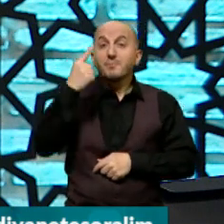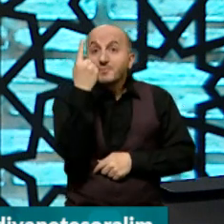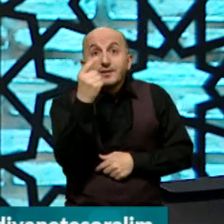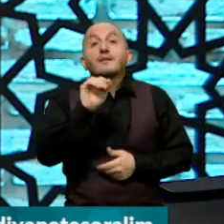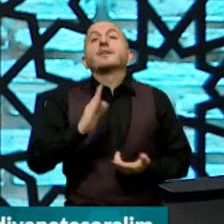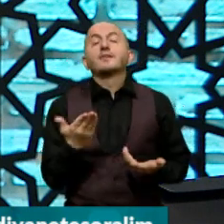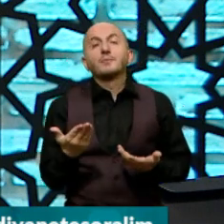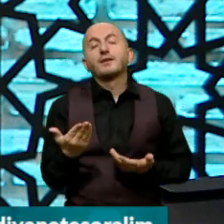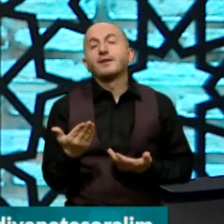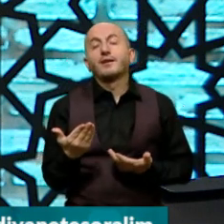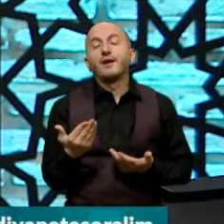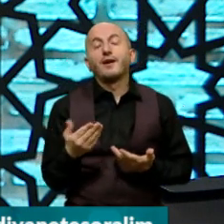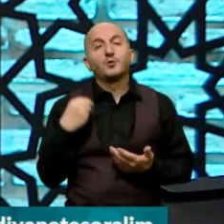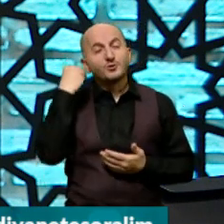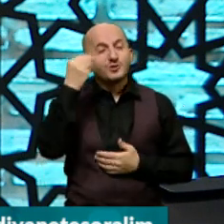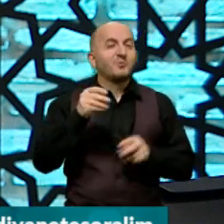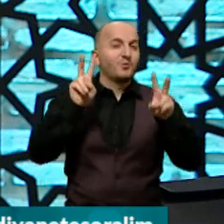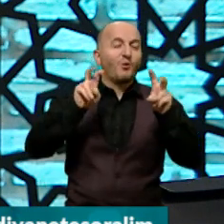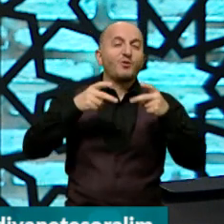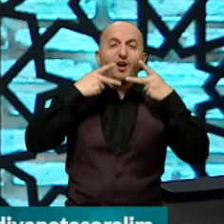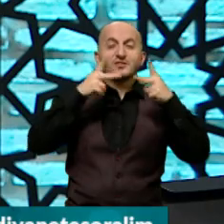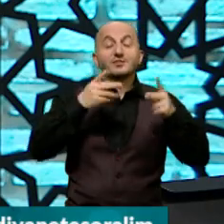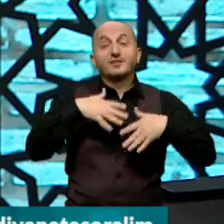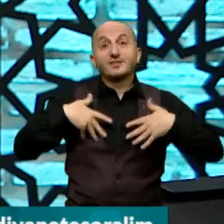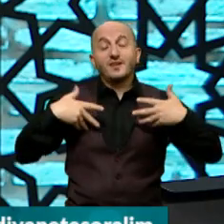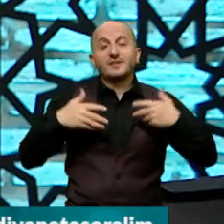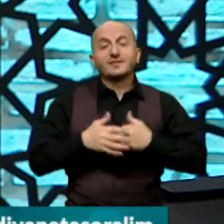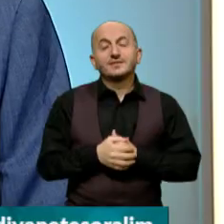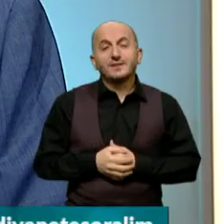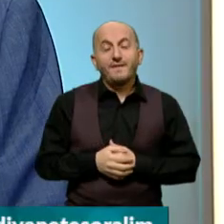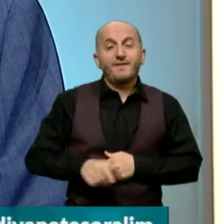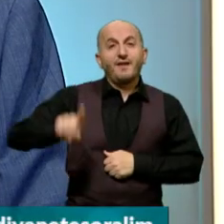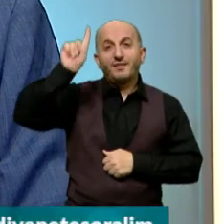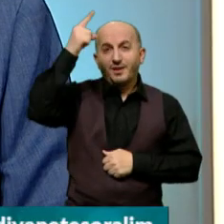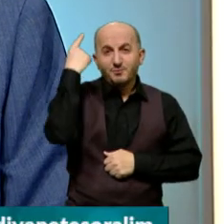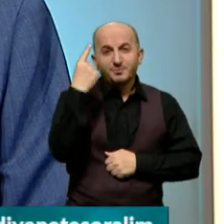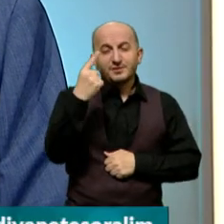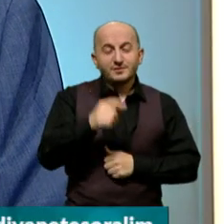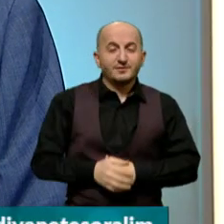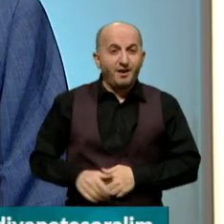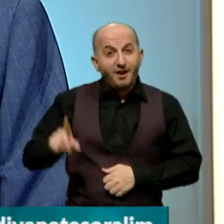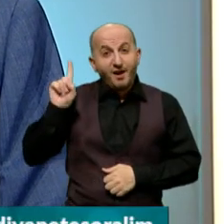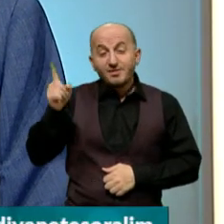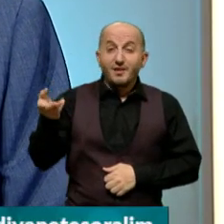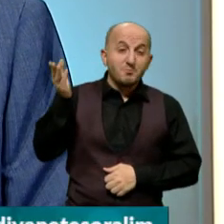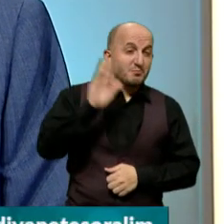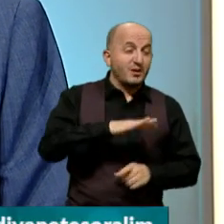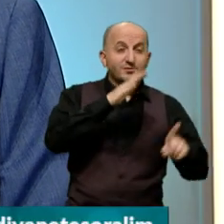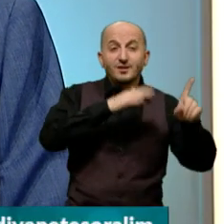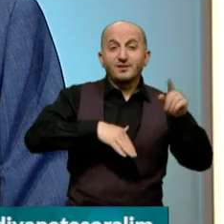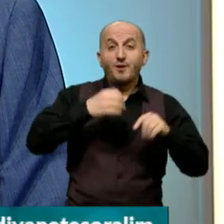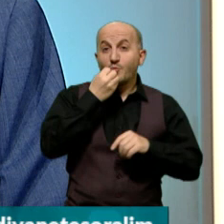mi? Hocam bu konuyu izah ederse seviniriz demiş. Evet, Allah bir. La ilahe illallah